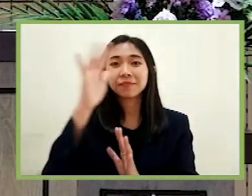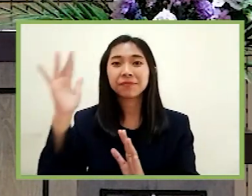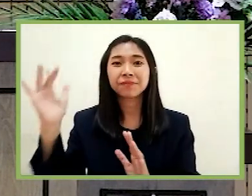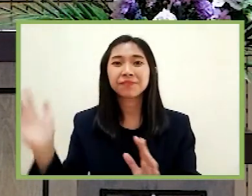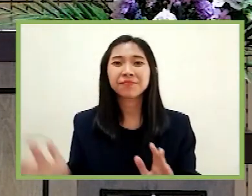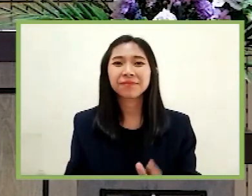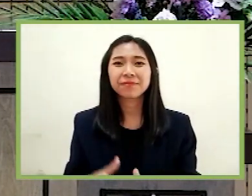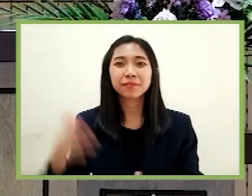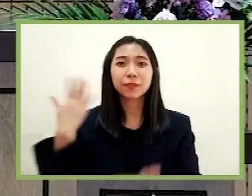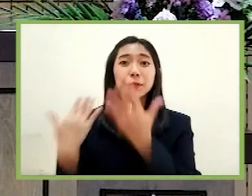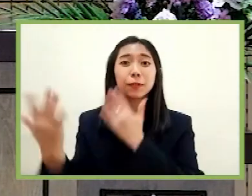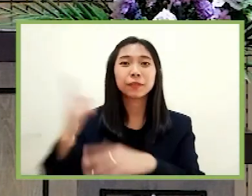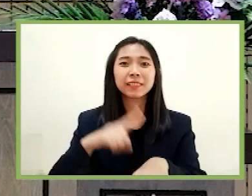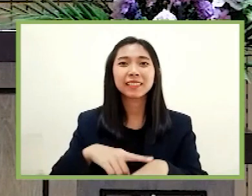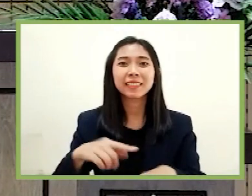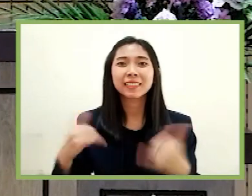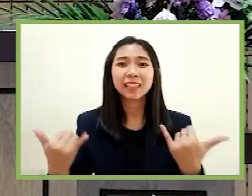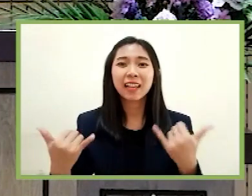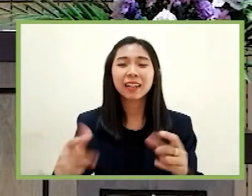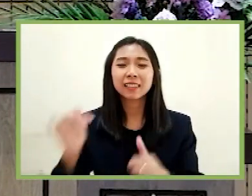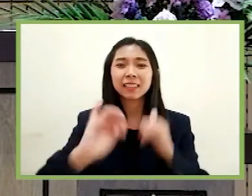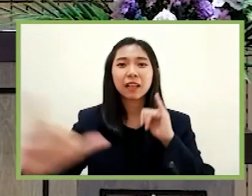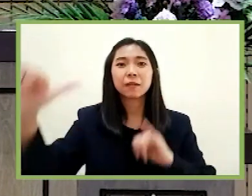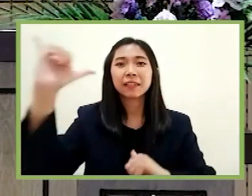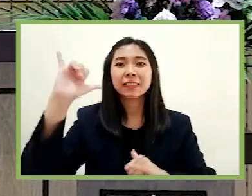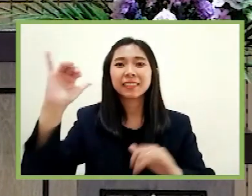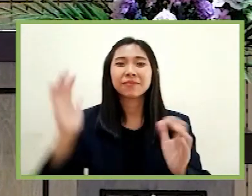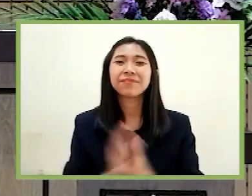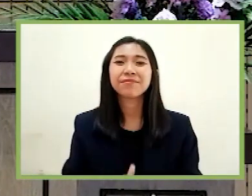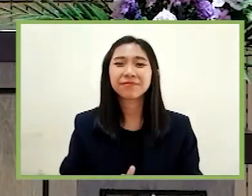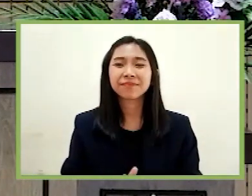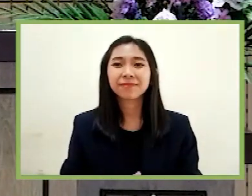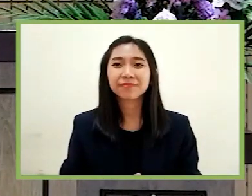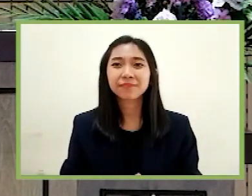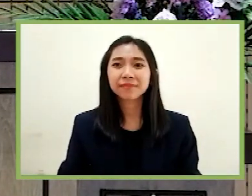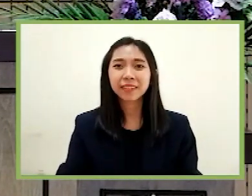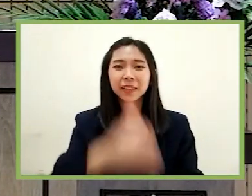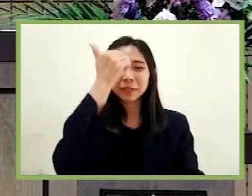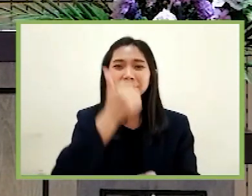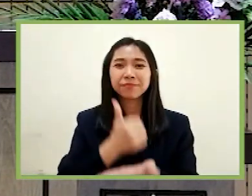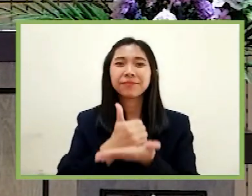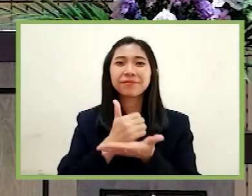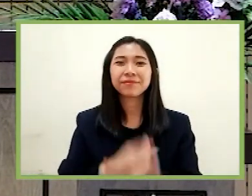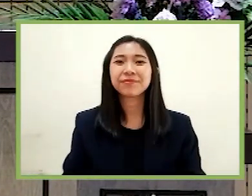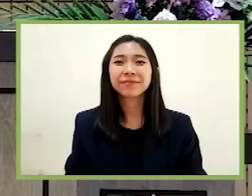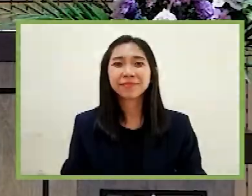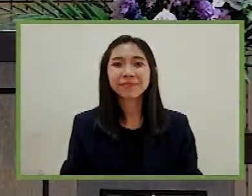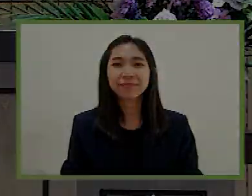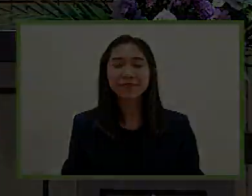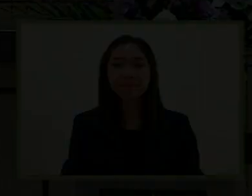dari dulu sekarang sampai selama-lamanya Amin